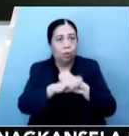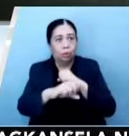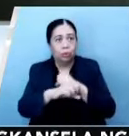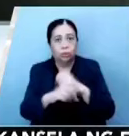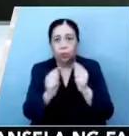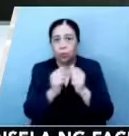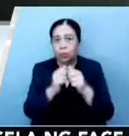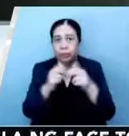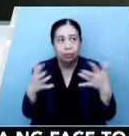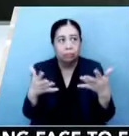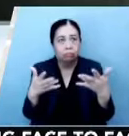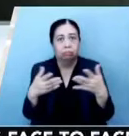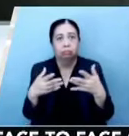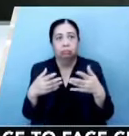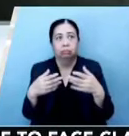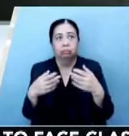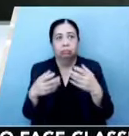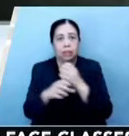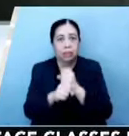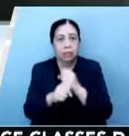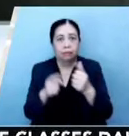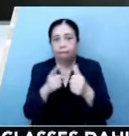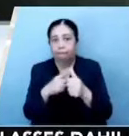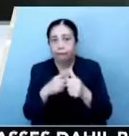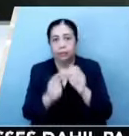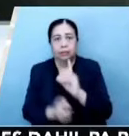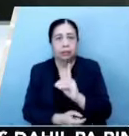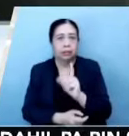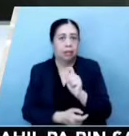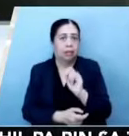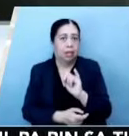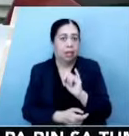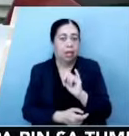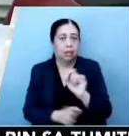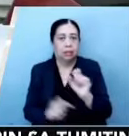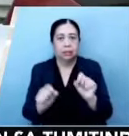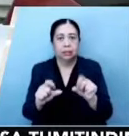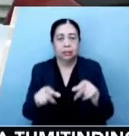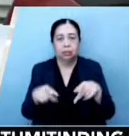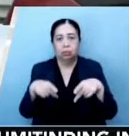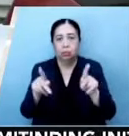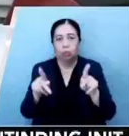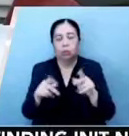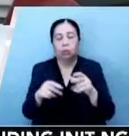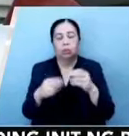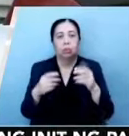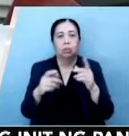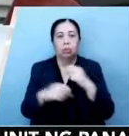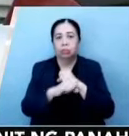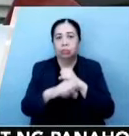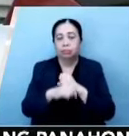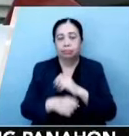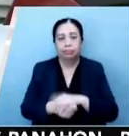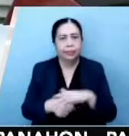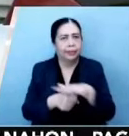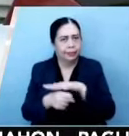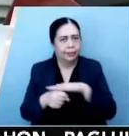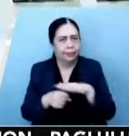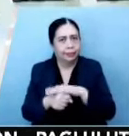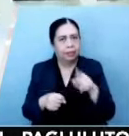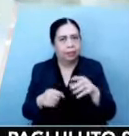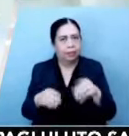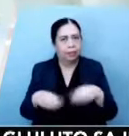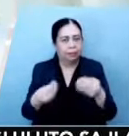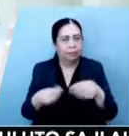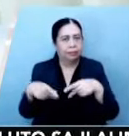without securing first a DTI sales promo permit. Paalala ng DTI, saklaw ng kanilang mandato magbigay ng permit sa